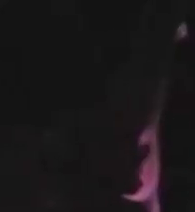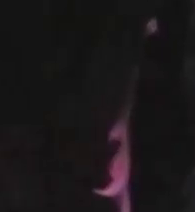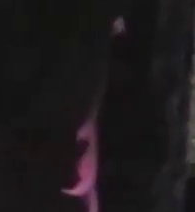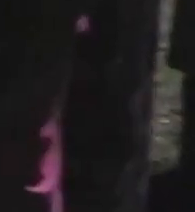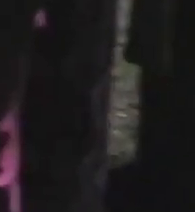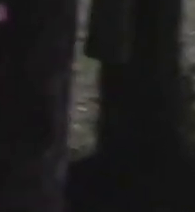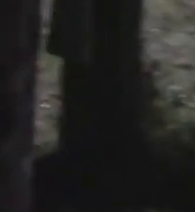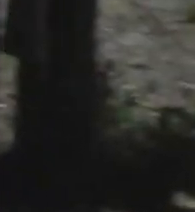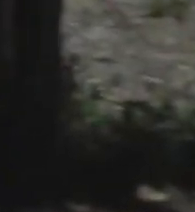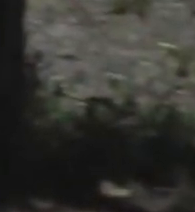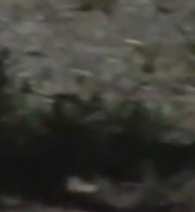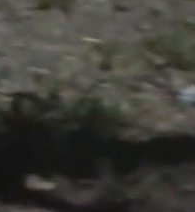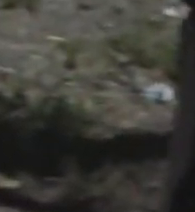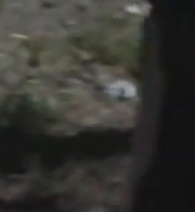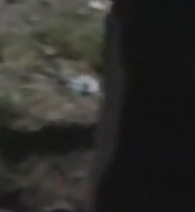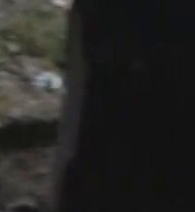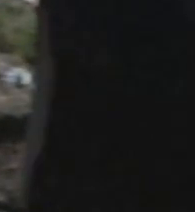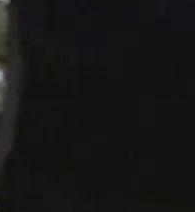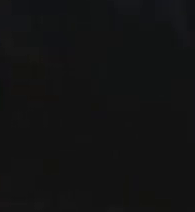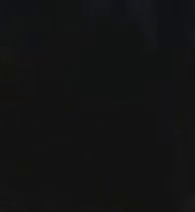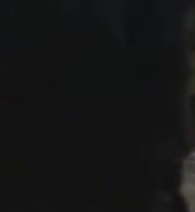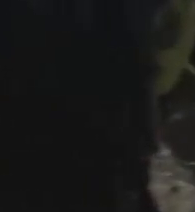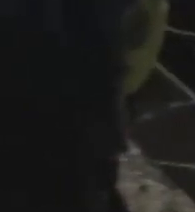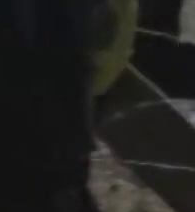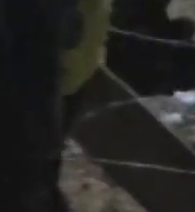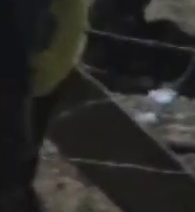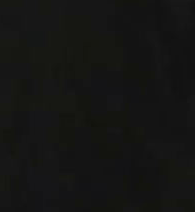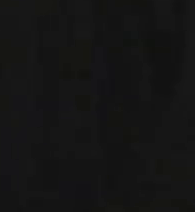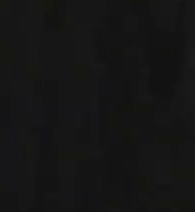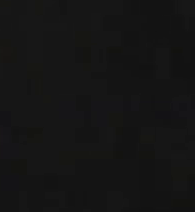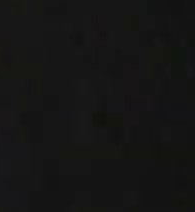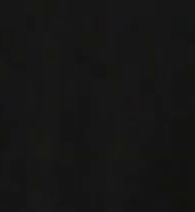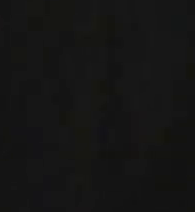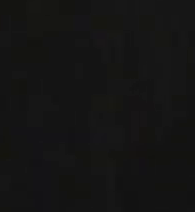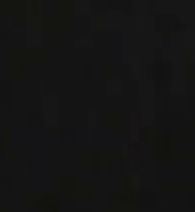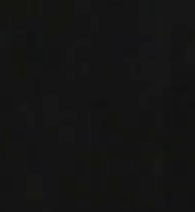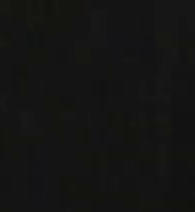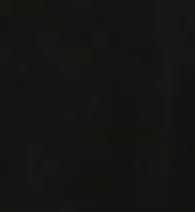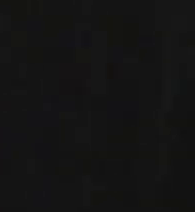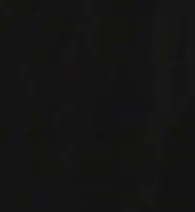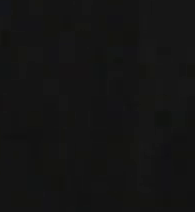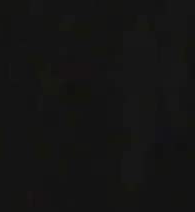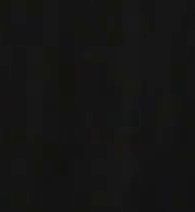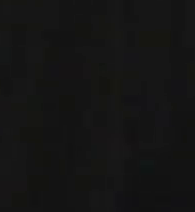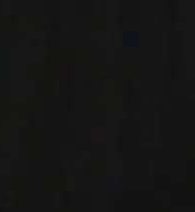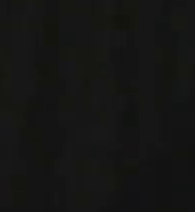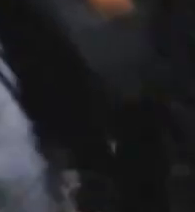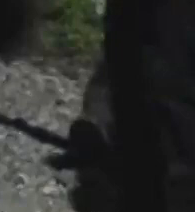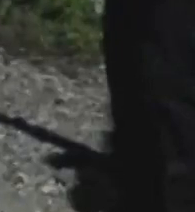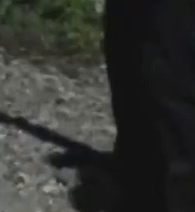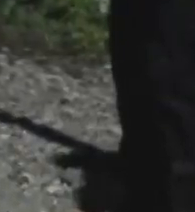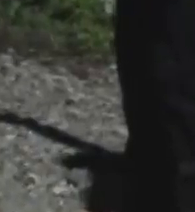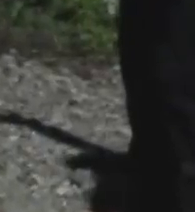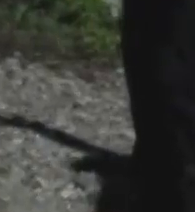Upaya pemadaman pun sia-sia. Polisi yang menyelidiki kasus terbakarnya balai pengajian pada 4 Juni tersebut menemukan